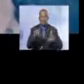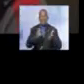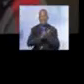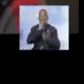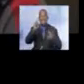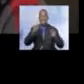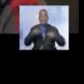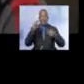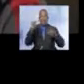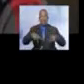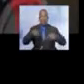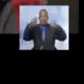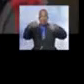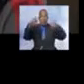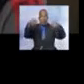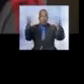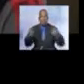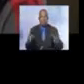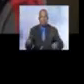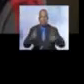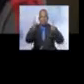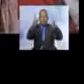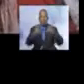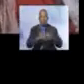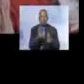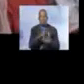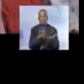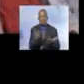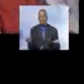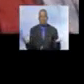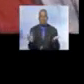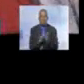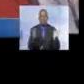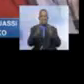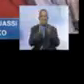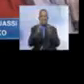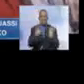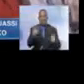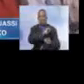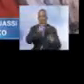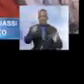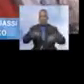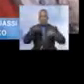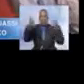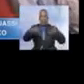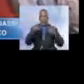Au cours de ces différentes rencontres, le sujet de la fièvre à virus Ebola a été rappelé afin que les